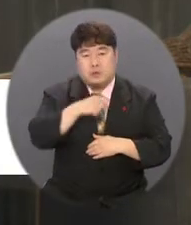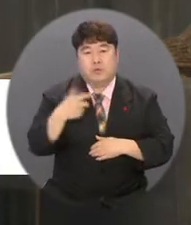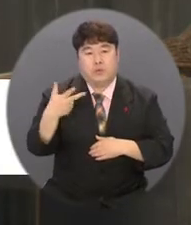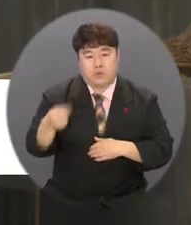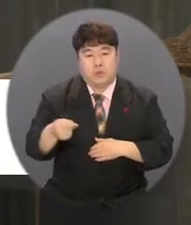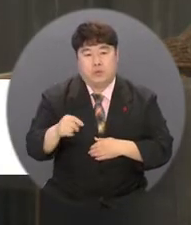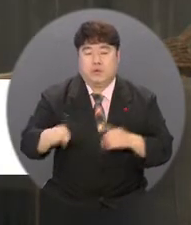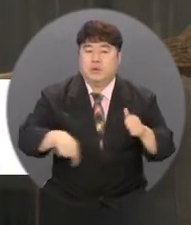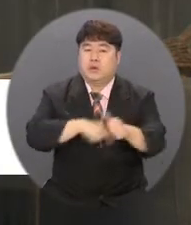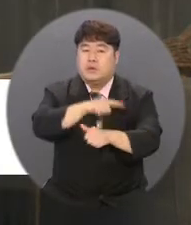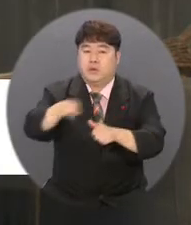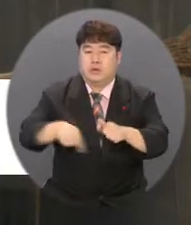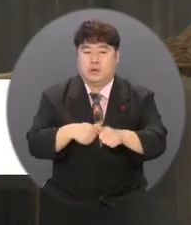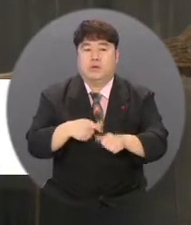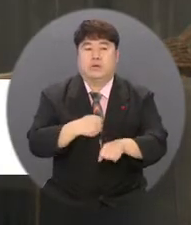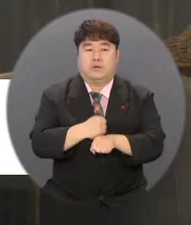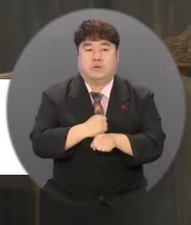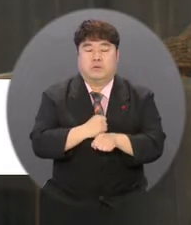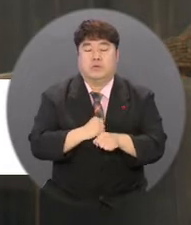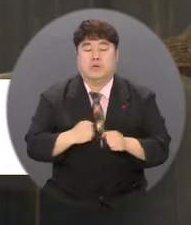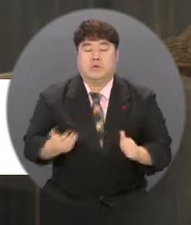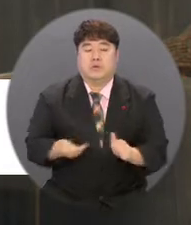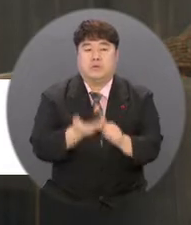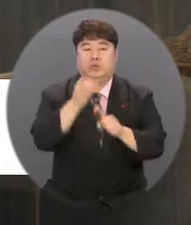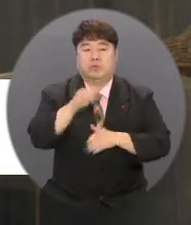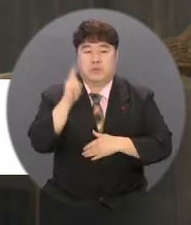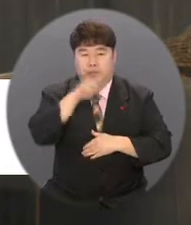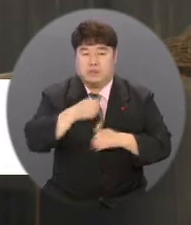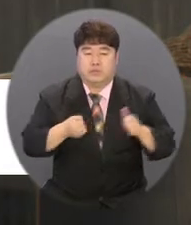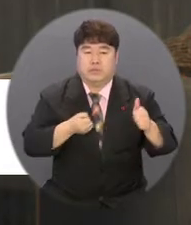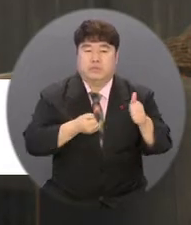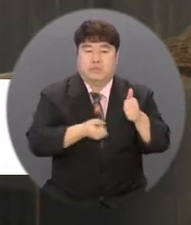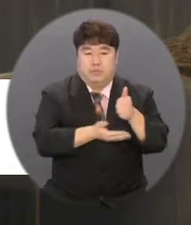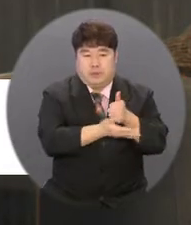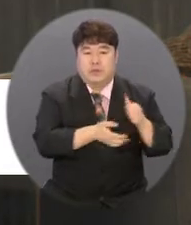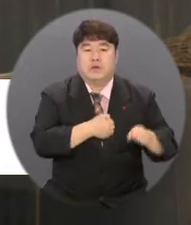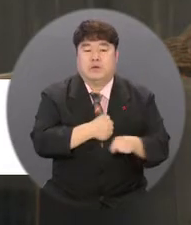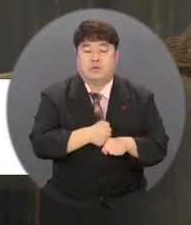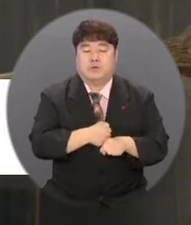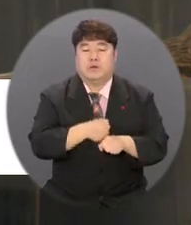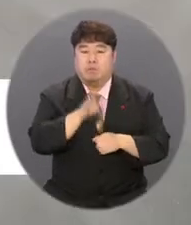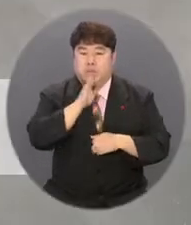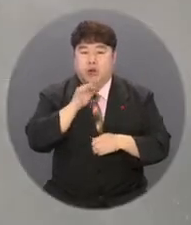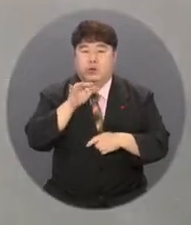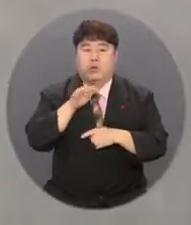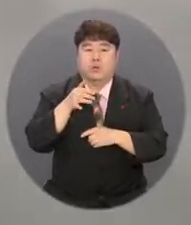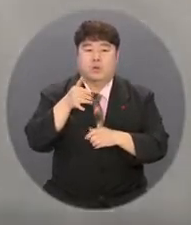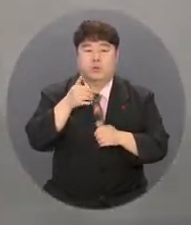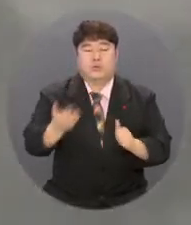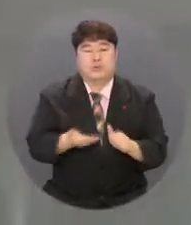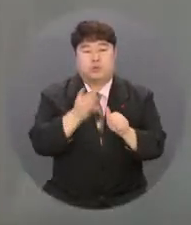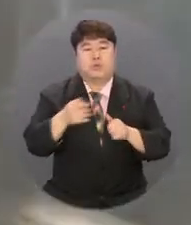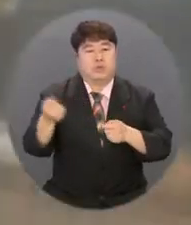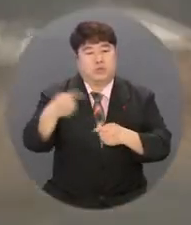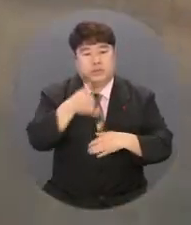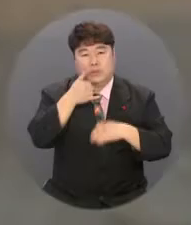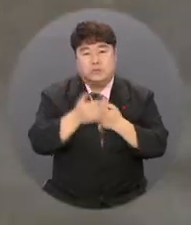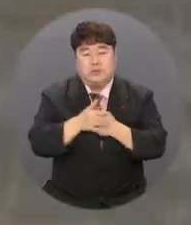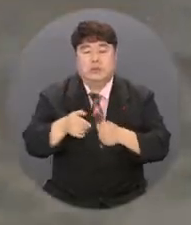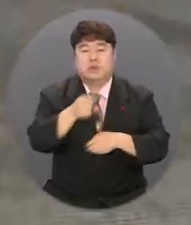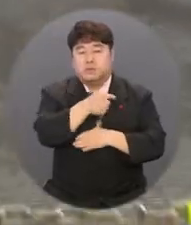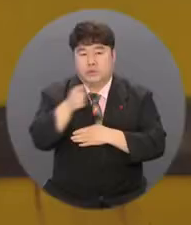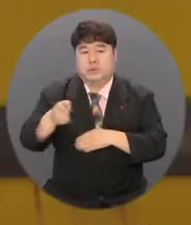환경들이 축사에 악영향을 미쳐가지고 바로 농장으로 들어올 수 있는 상황이기 때문에 농가